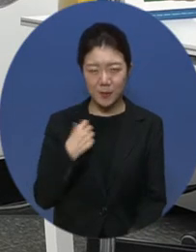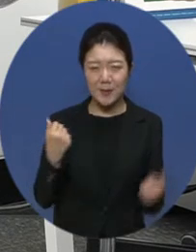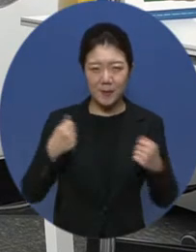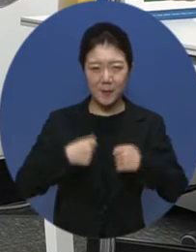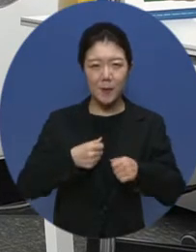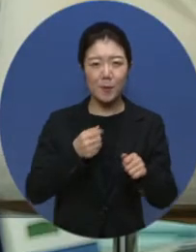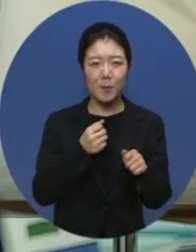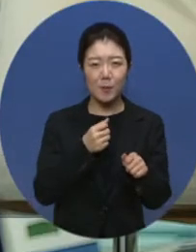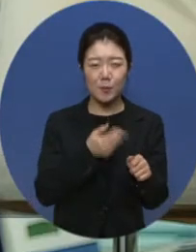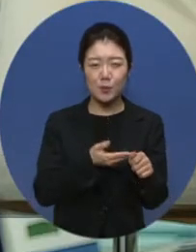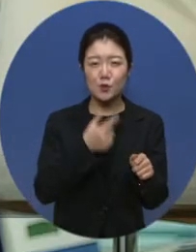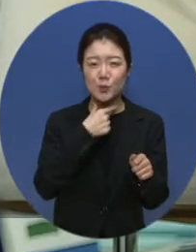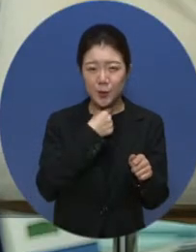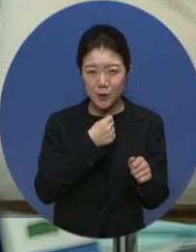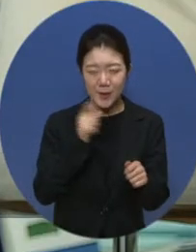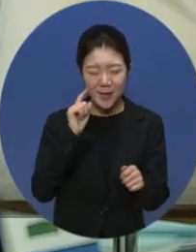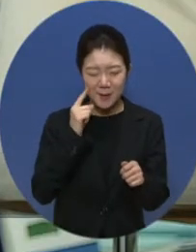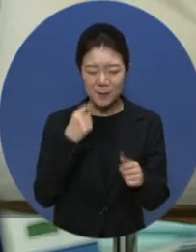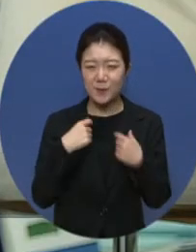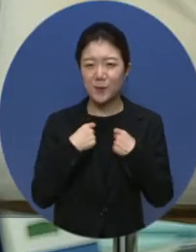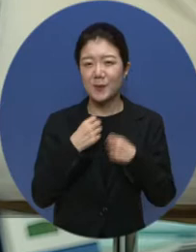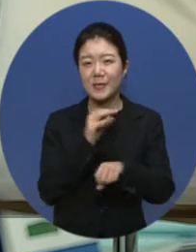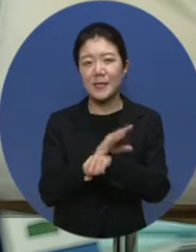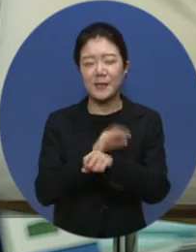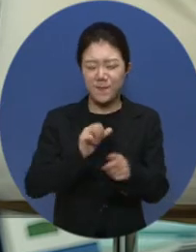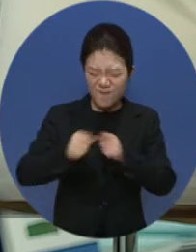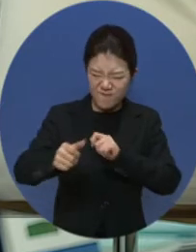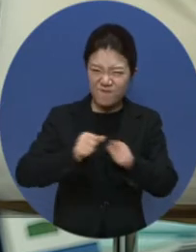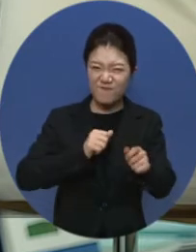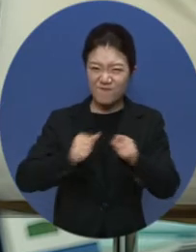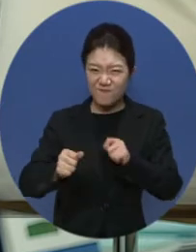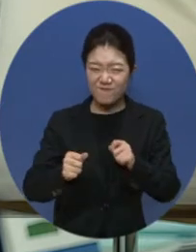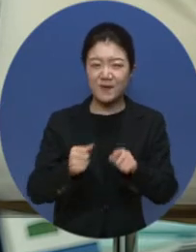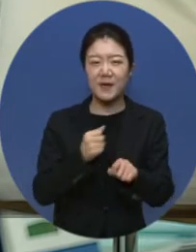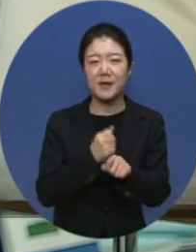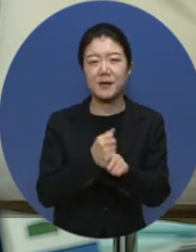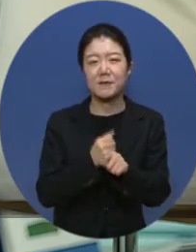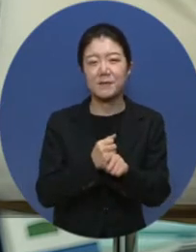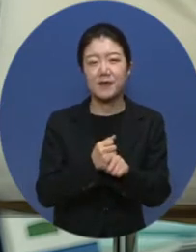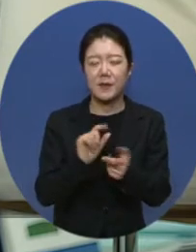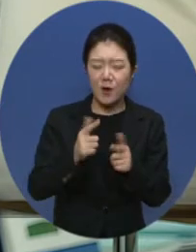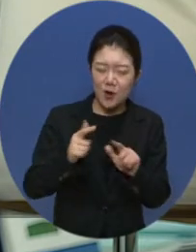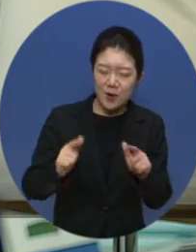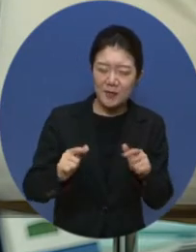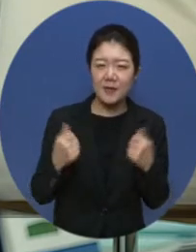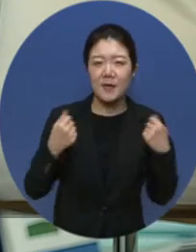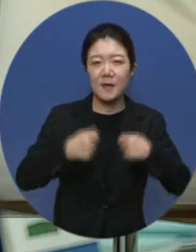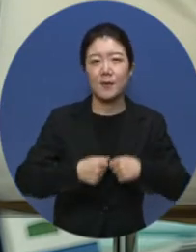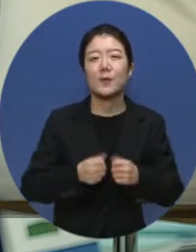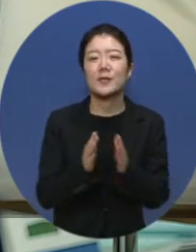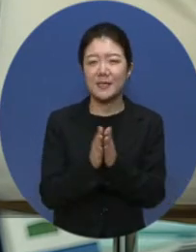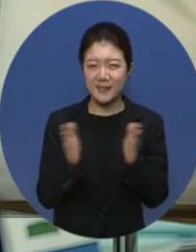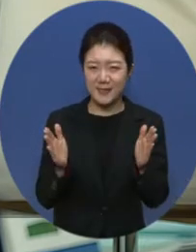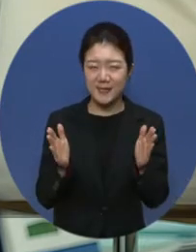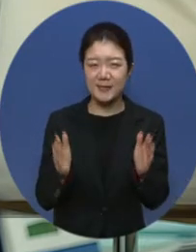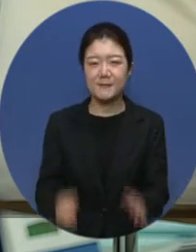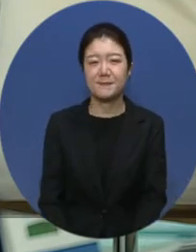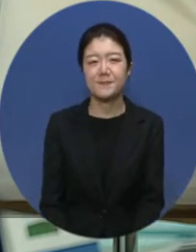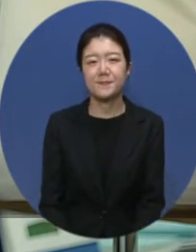입혀보자. 그래서 막 예쁜 옷을 사다가 막 뜯어가지고 이렇게 저렇게 해서 입혀보기 시작을 했어요.